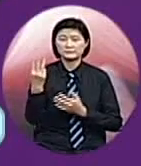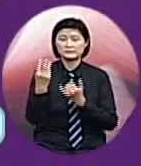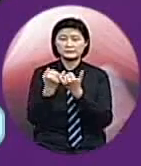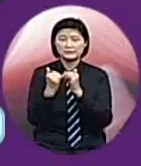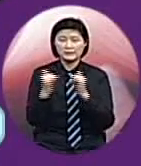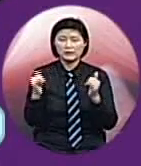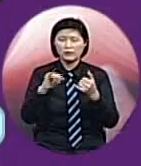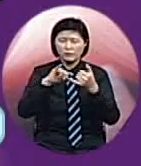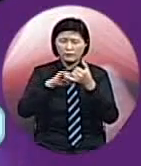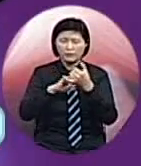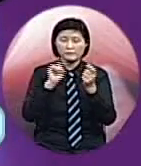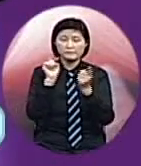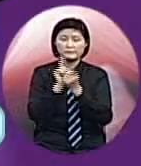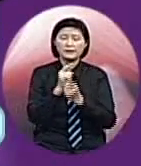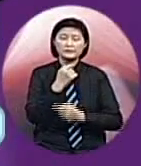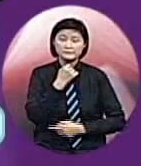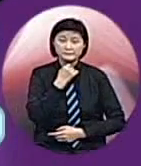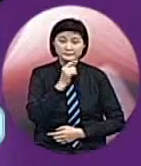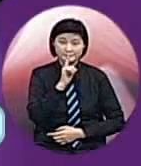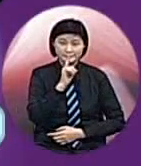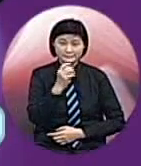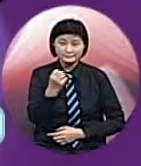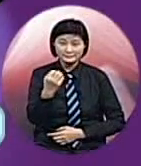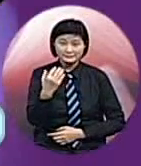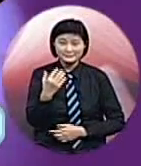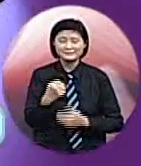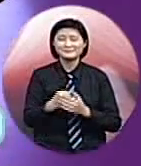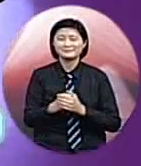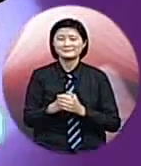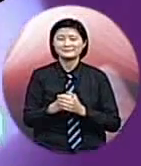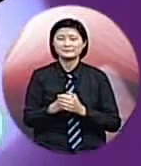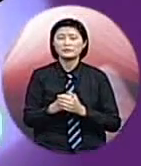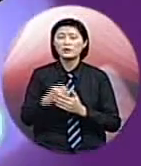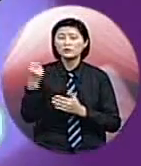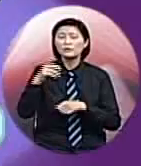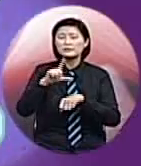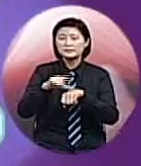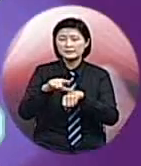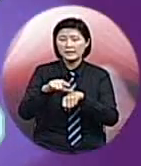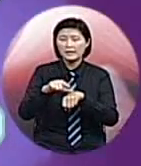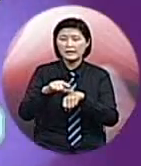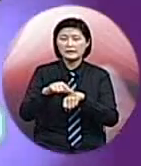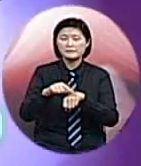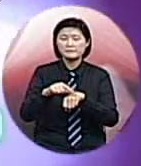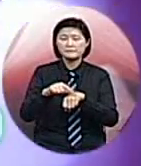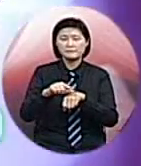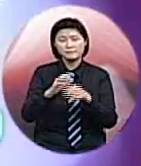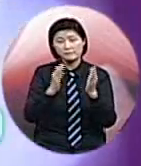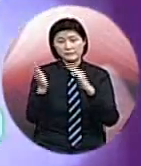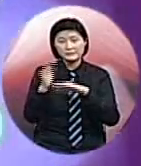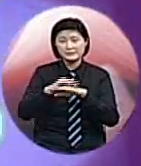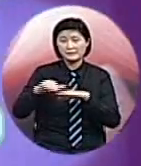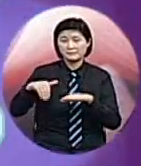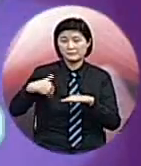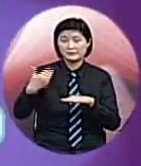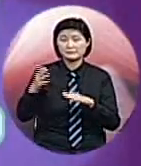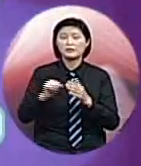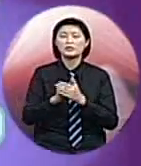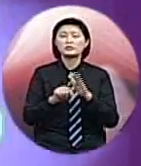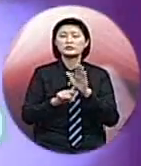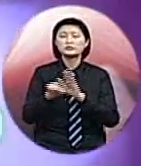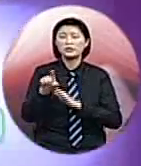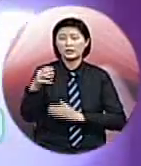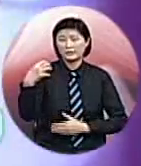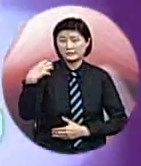세 분을 꼭 만나고 싶으시다는 예. 얘기시죠? 예. 네, 이분을 그리고 또 시간이 좀 지체되나 모르겠습니다. 스님이 있거든요.